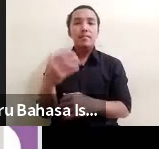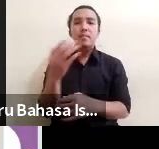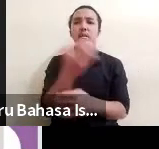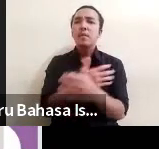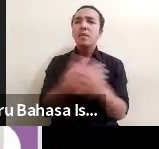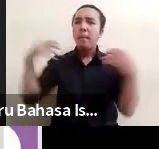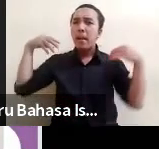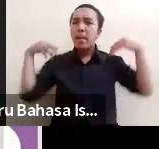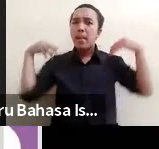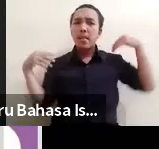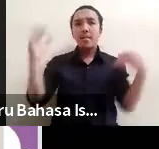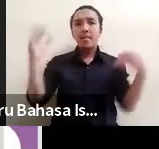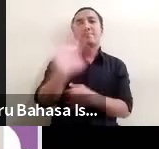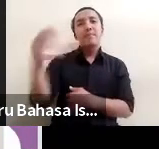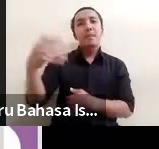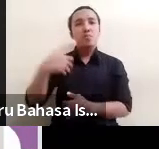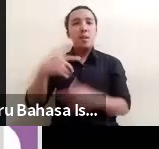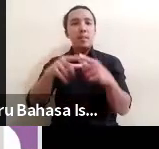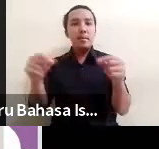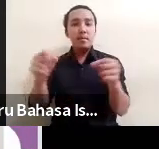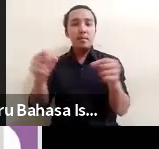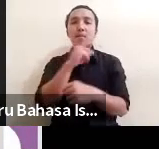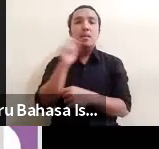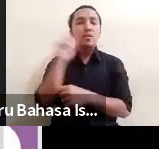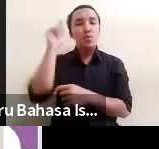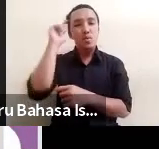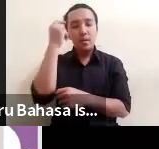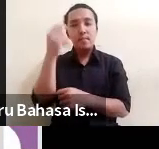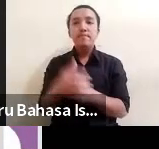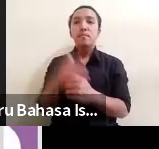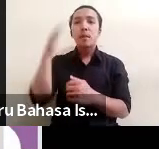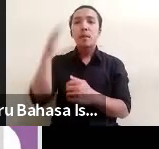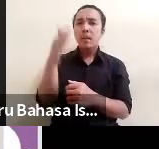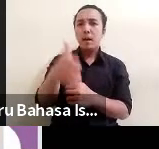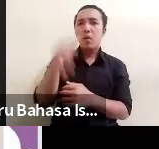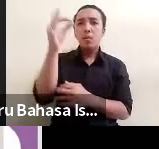kesulitan datang ke kota. Makanya Pak Bupati sudah kita mendatangi,